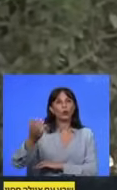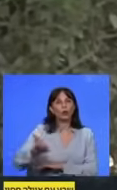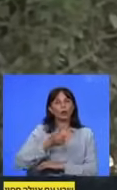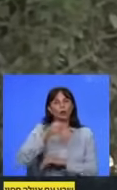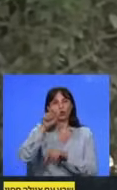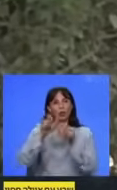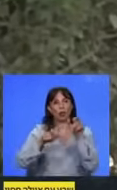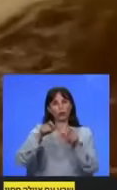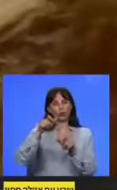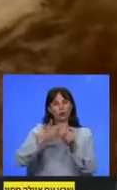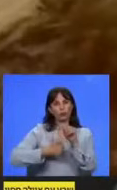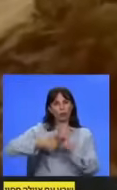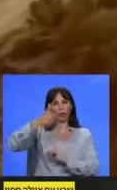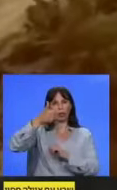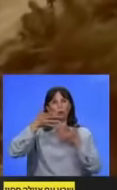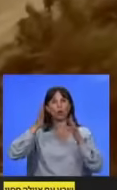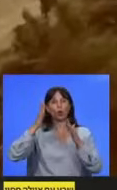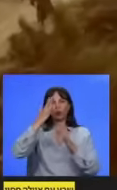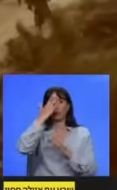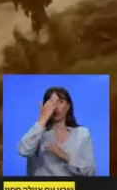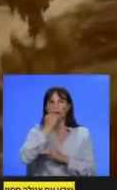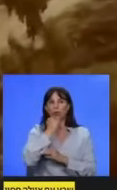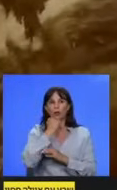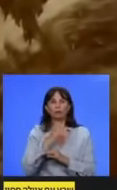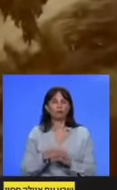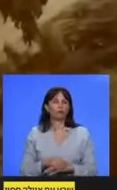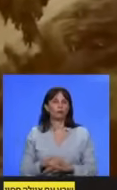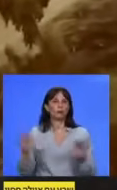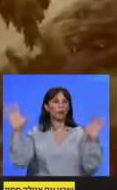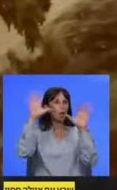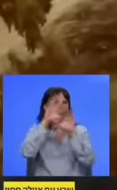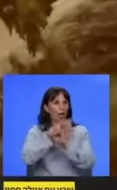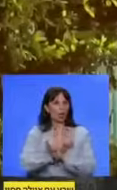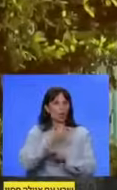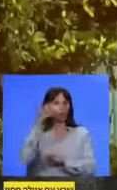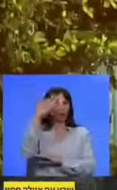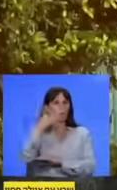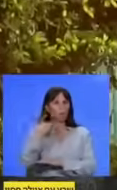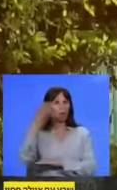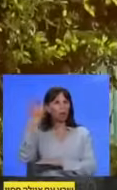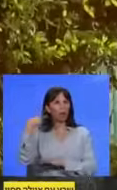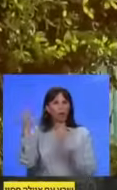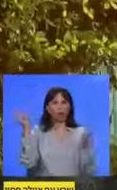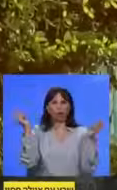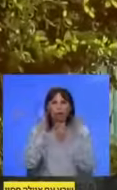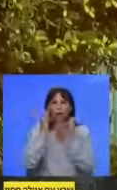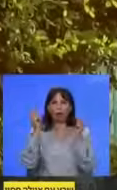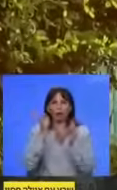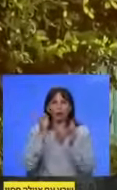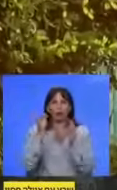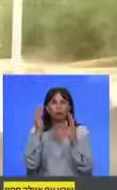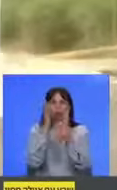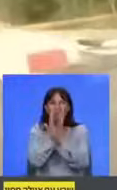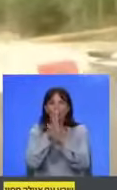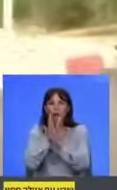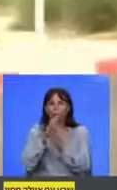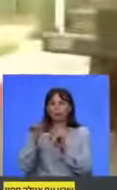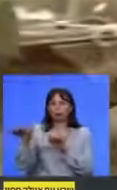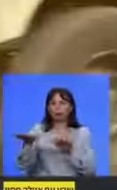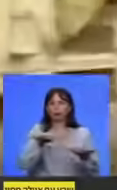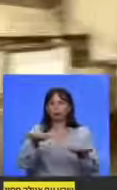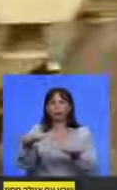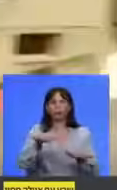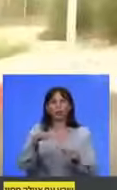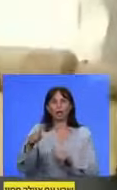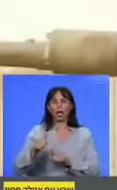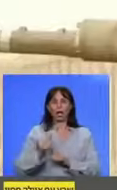מאוד מאוד בחמאס. בערב, כשמדינת ישראל הלומה ומדממת, מחבלים עוד שורצים במקומות בארץ, הצבא